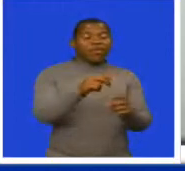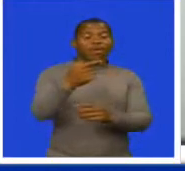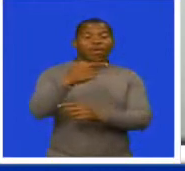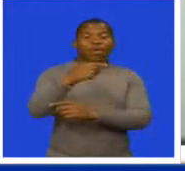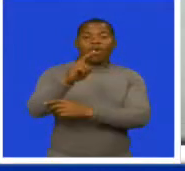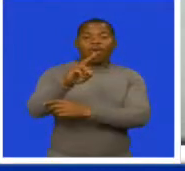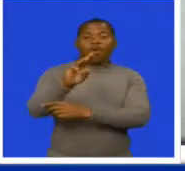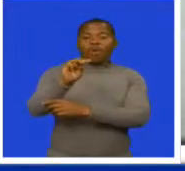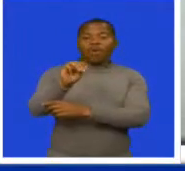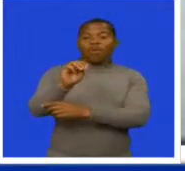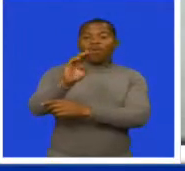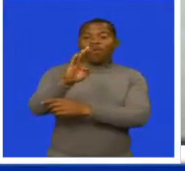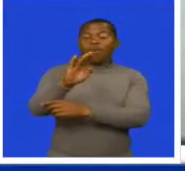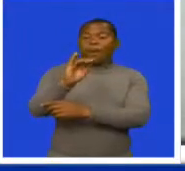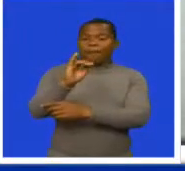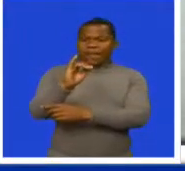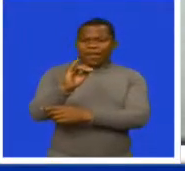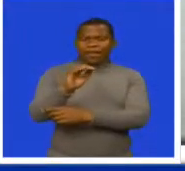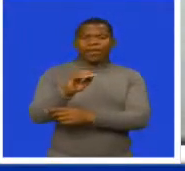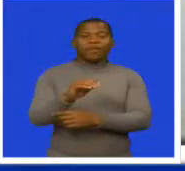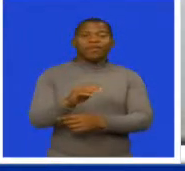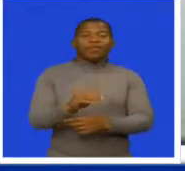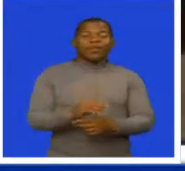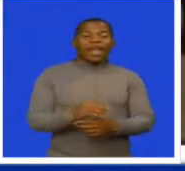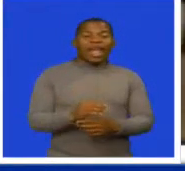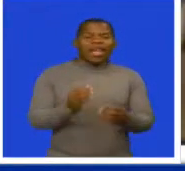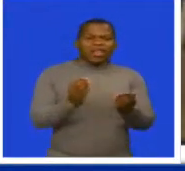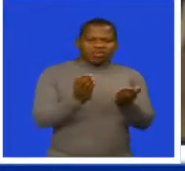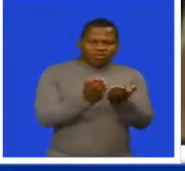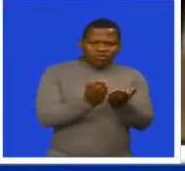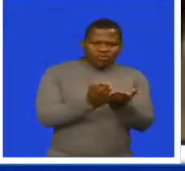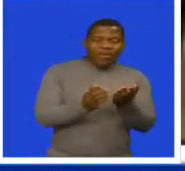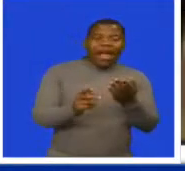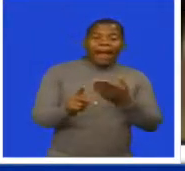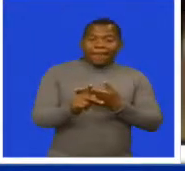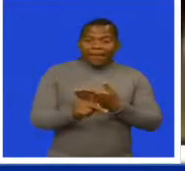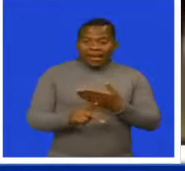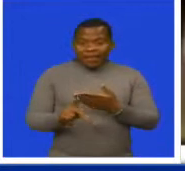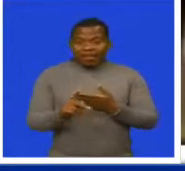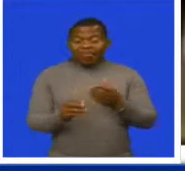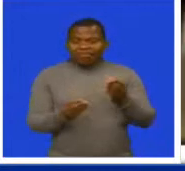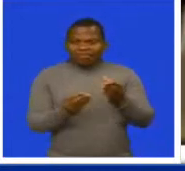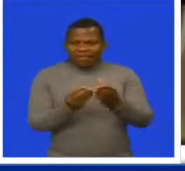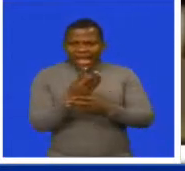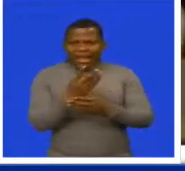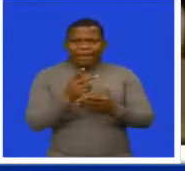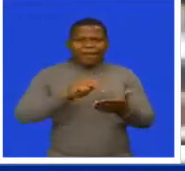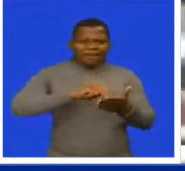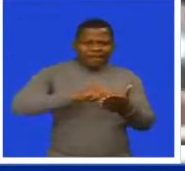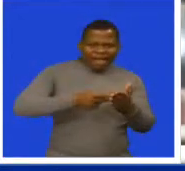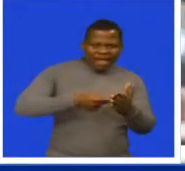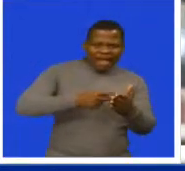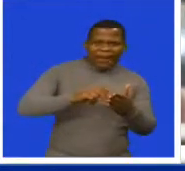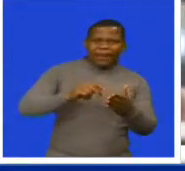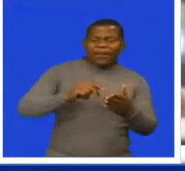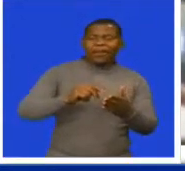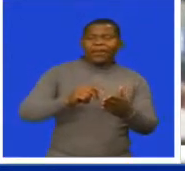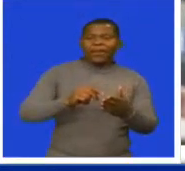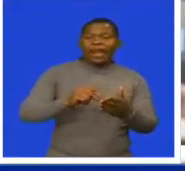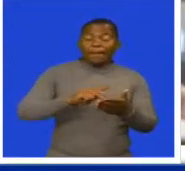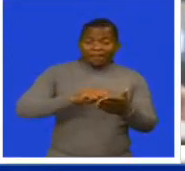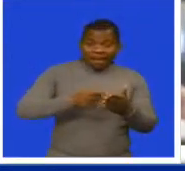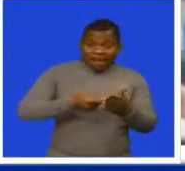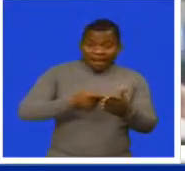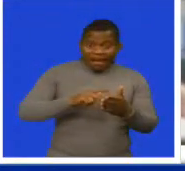emalungiselelo ekuvulwa kwetikolo eminyakeni lotako. Lihhovisi letemfundvo lesifundza saseshiselweni libambe umhlangano nabothishela